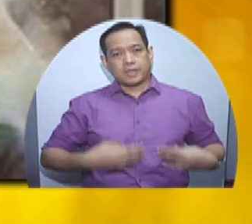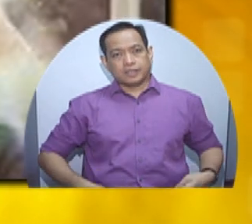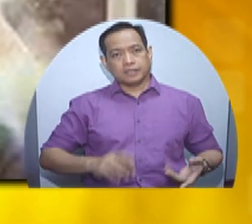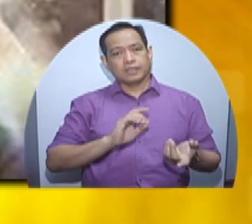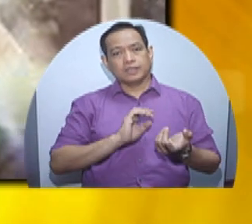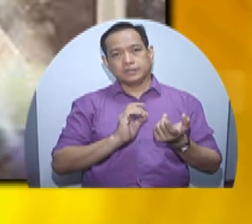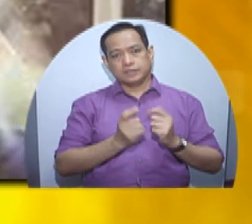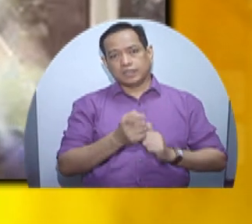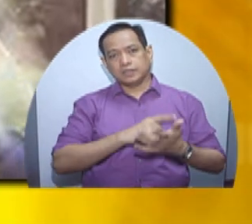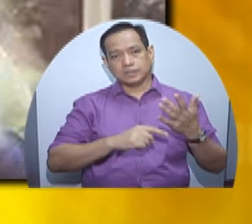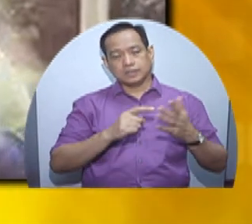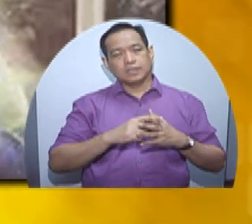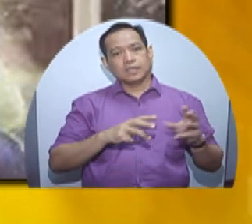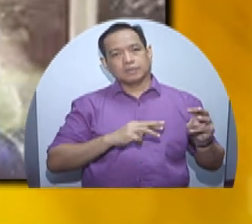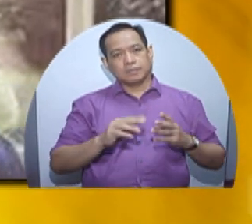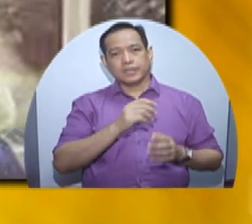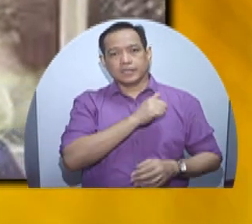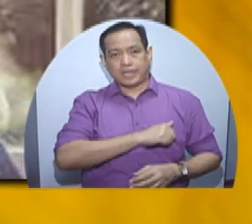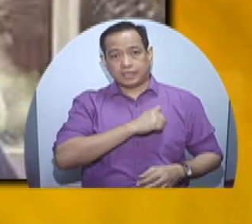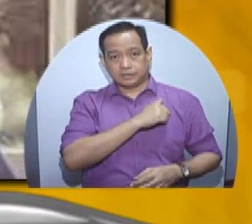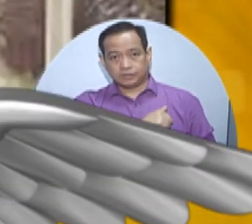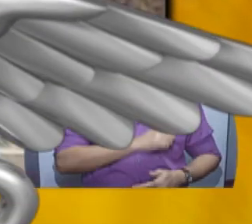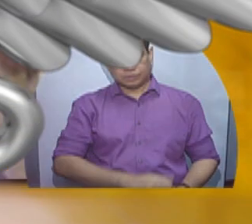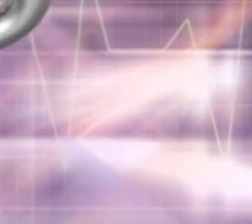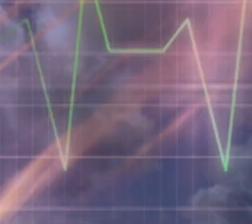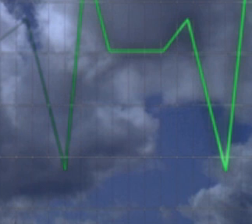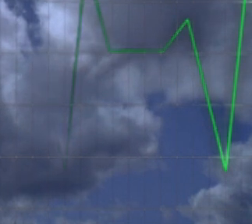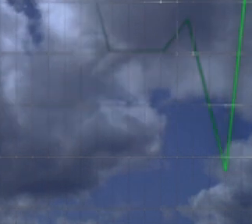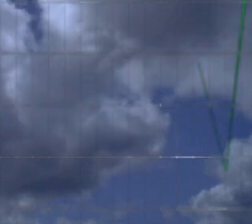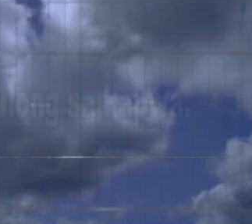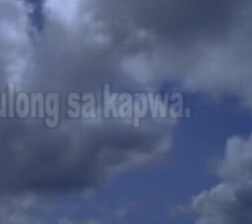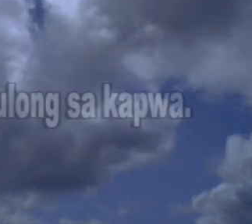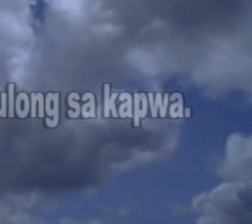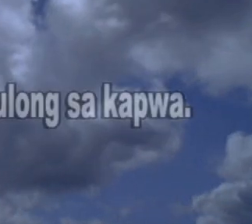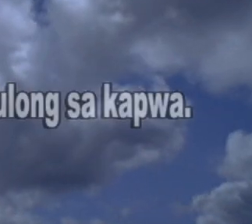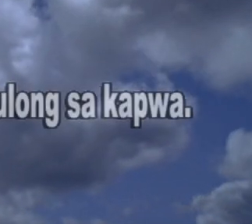at pagbabago rin ng kilos at ng ugali.